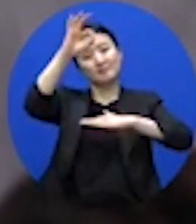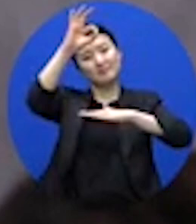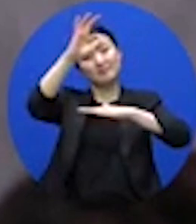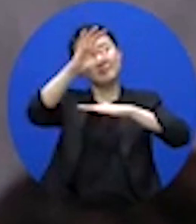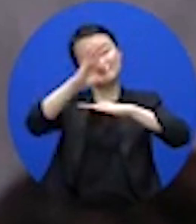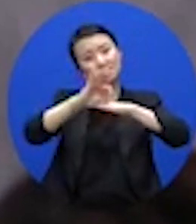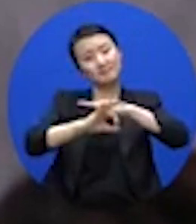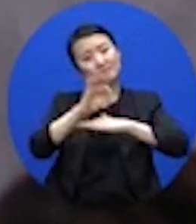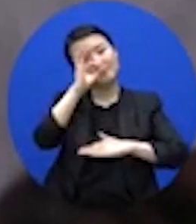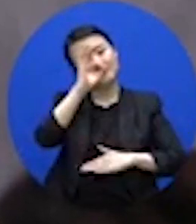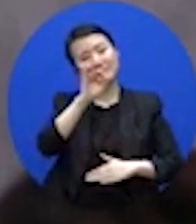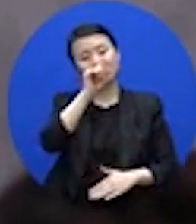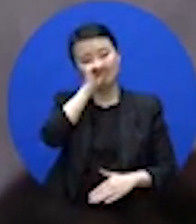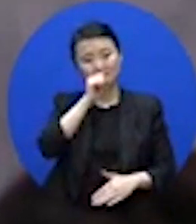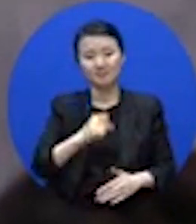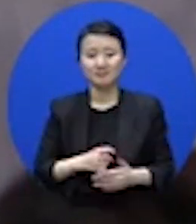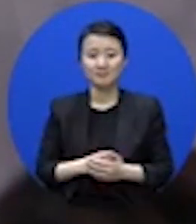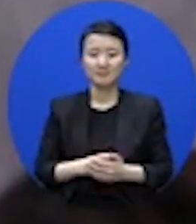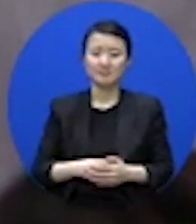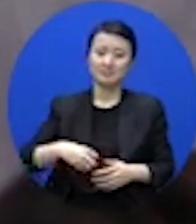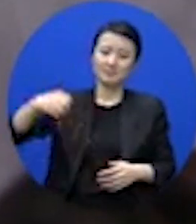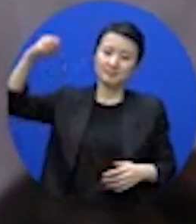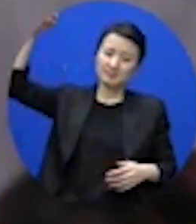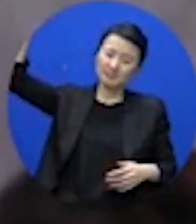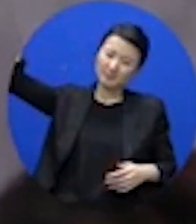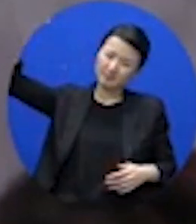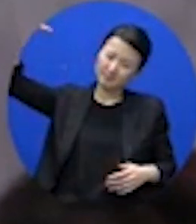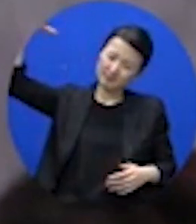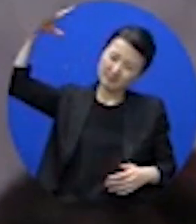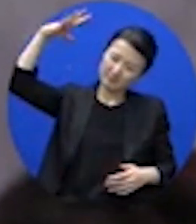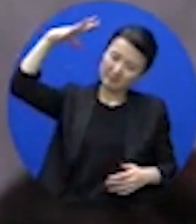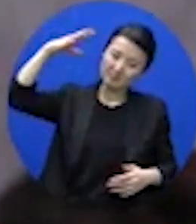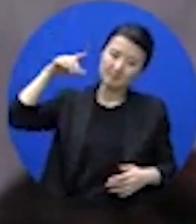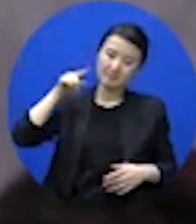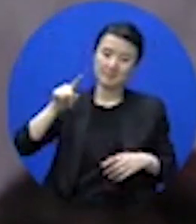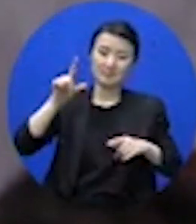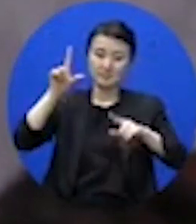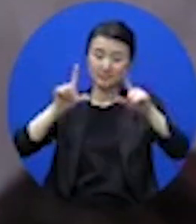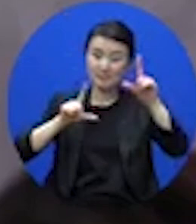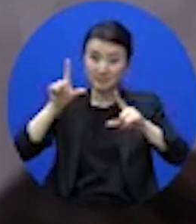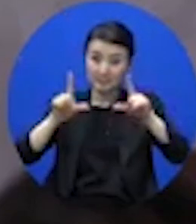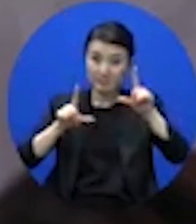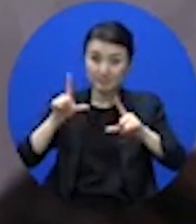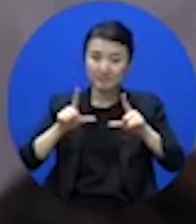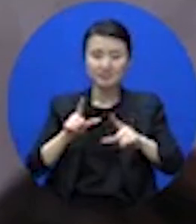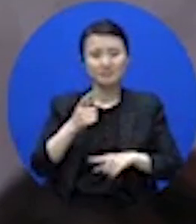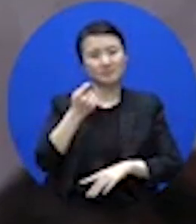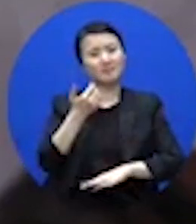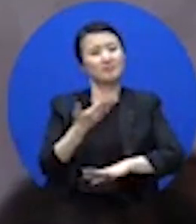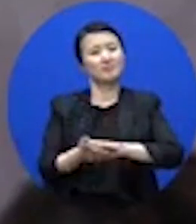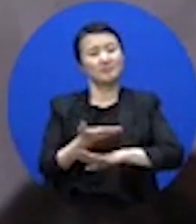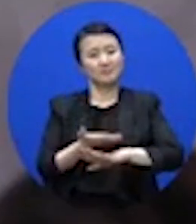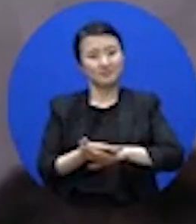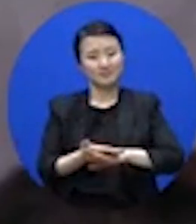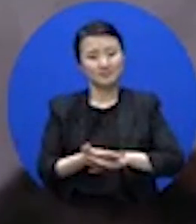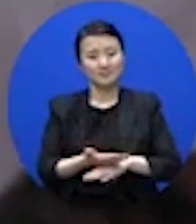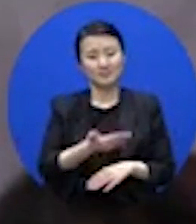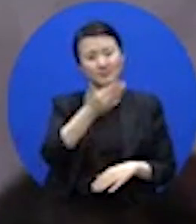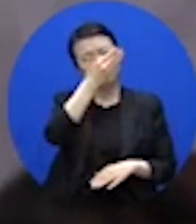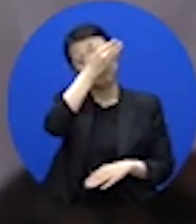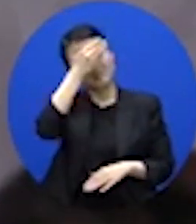석양. 이거는 떠있는 20대, 30대 멋진 그 아름다움과 다른 그 젊음과